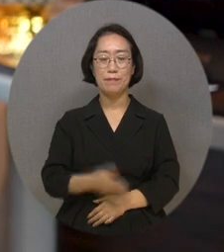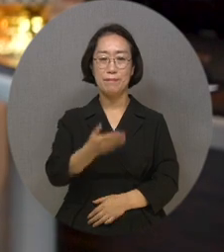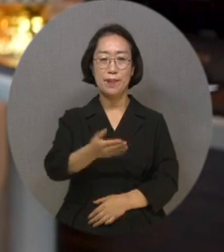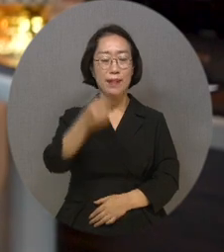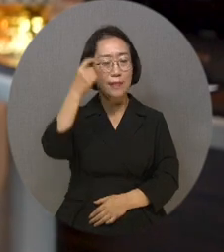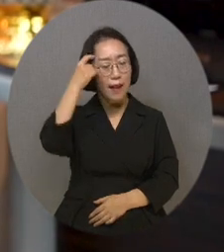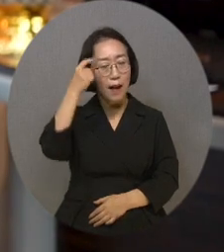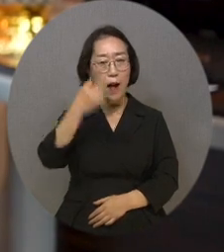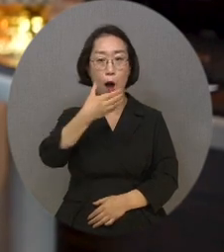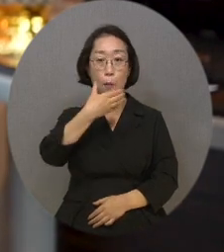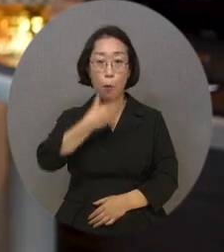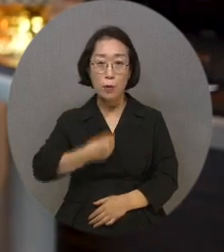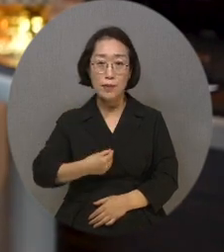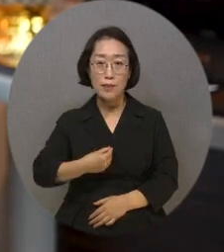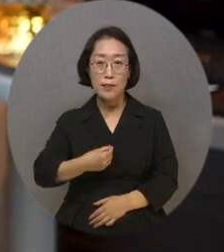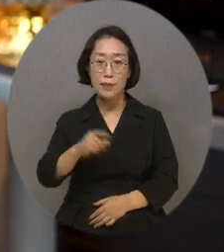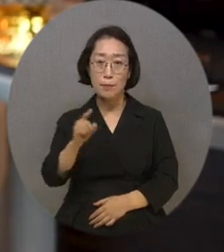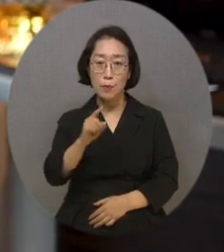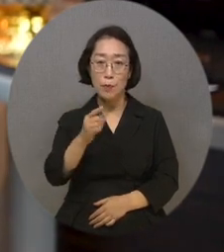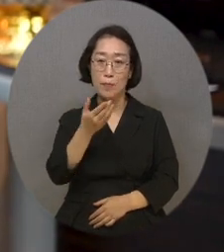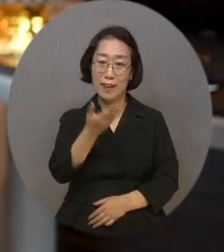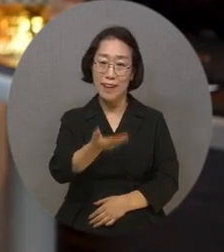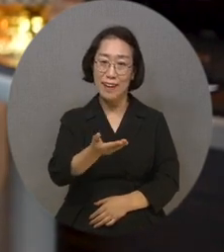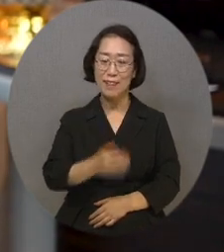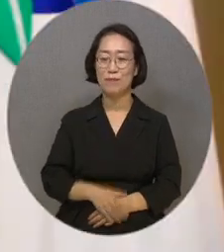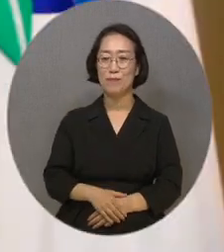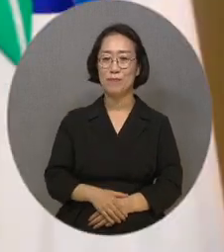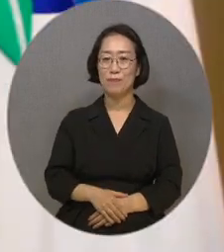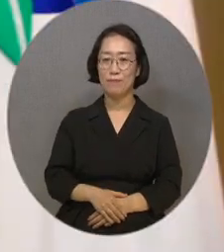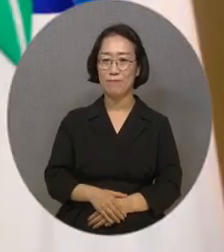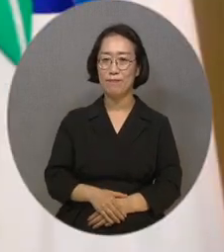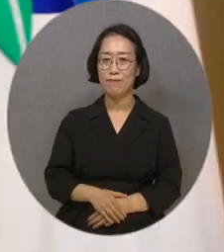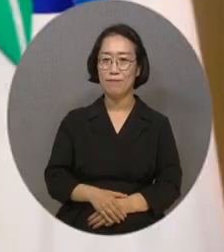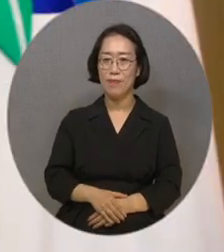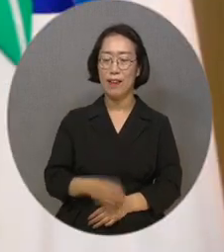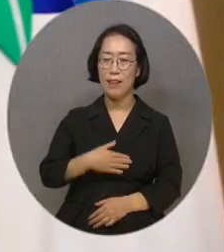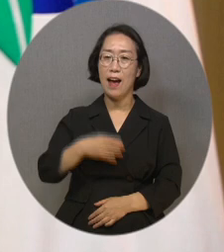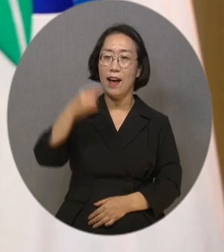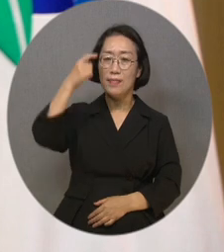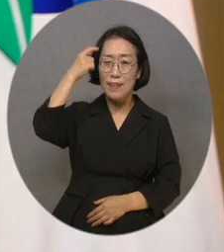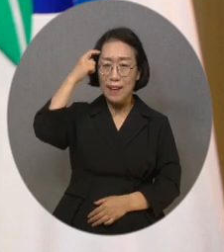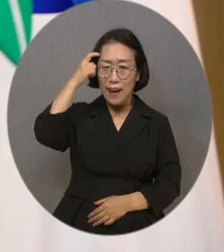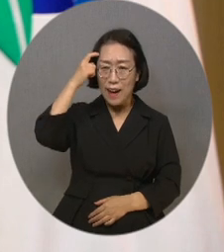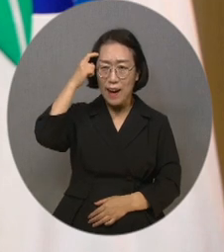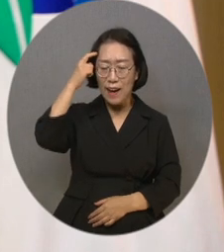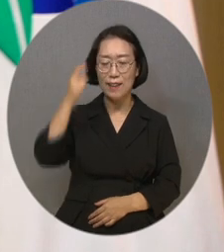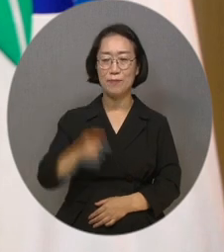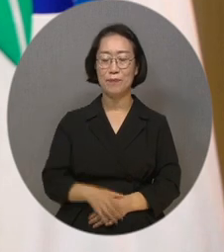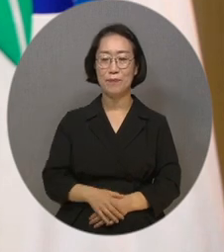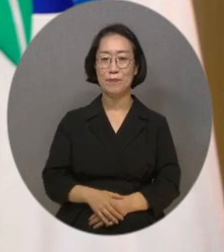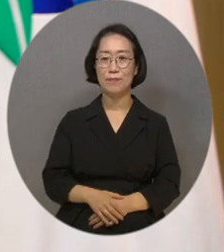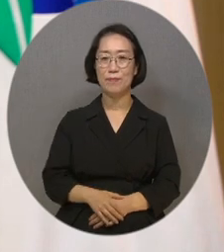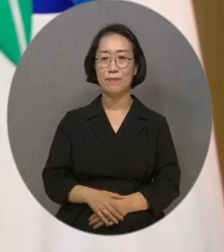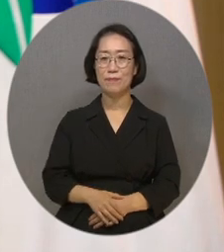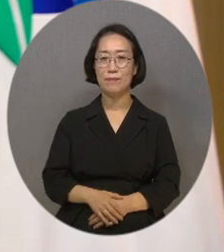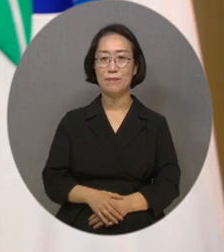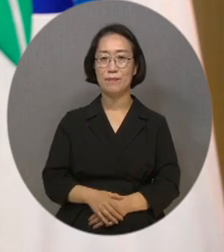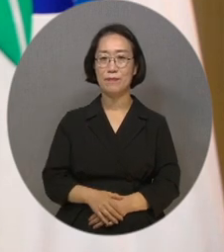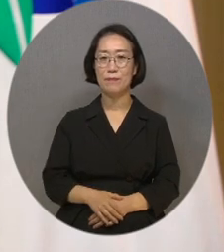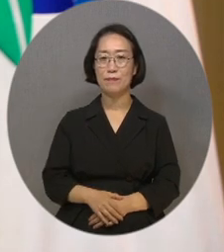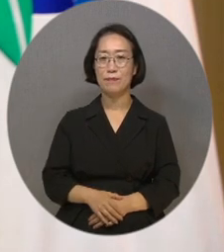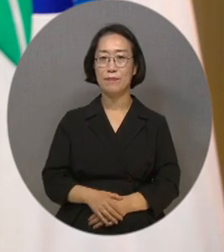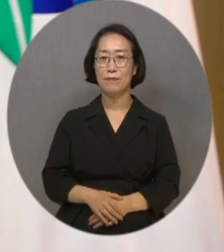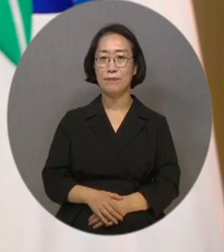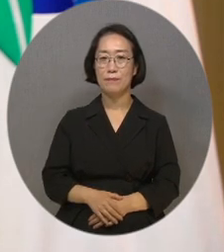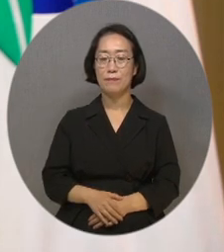생각하시는 복지는 과연 어떤 건지 말씀해 주세요. 제 생각은 이렇습니다. 이제